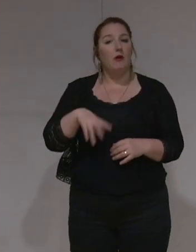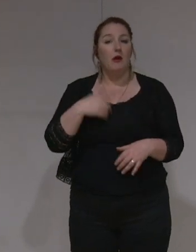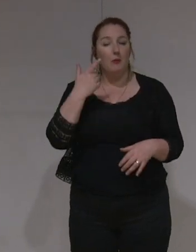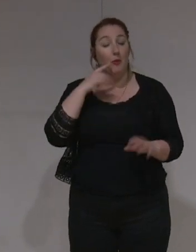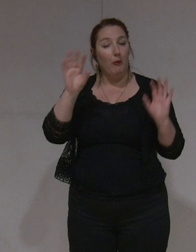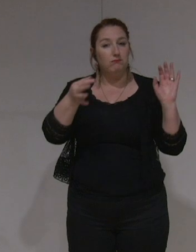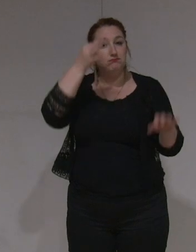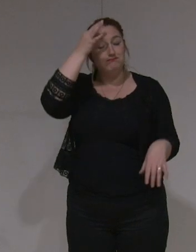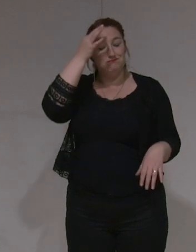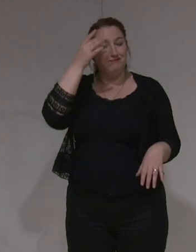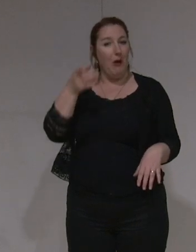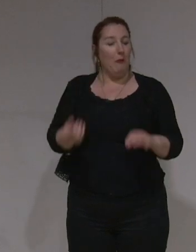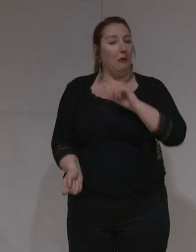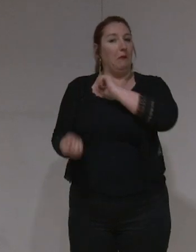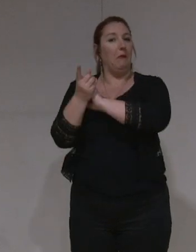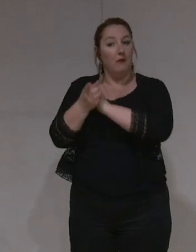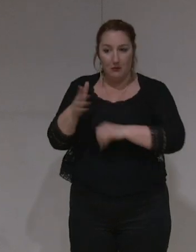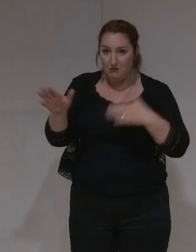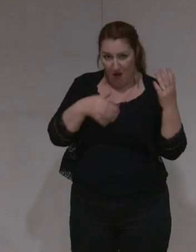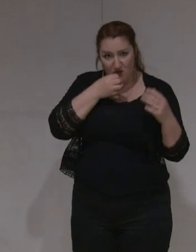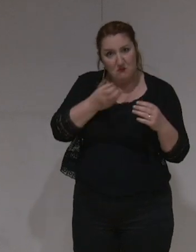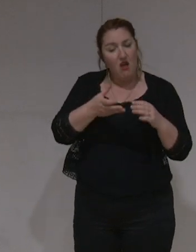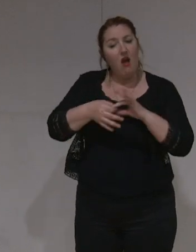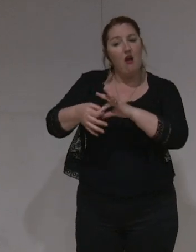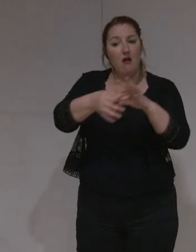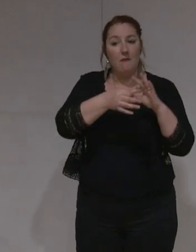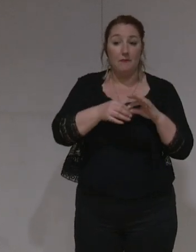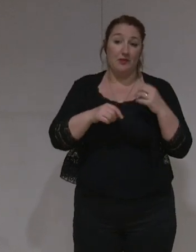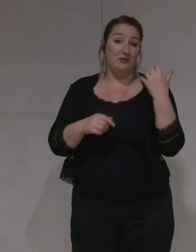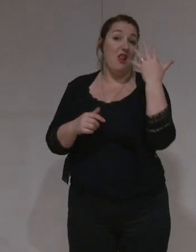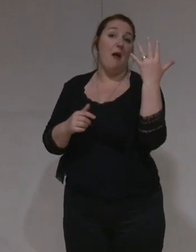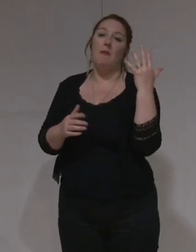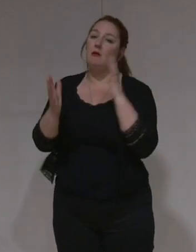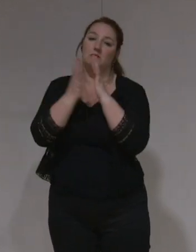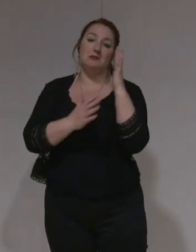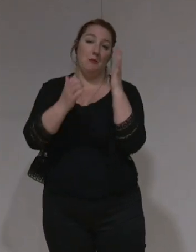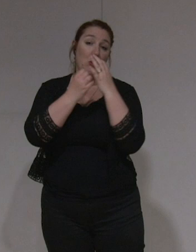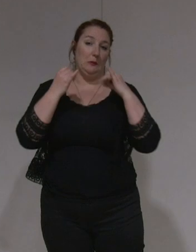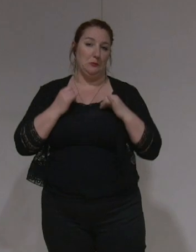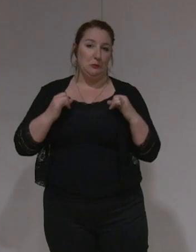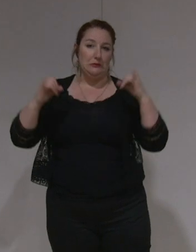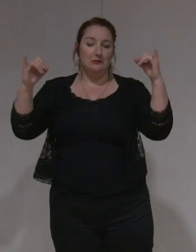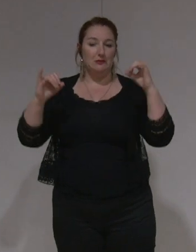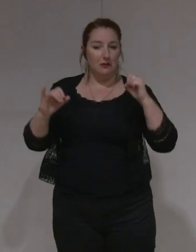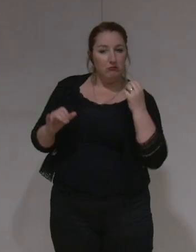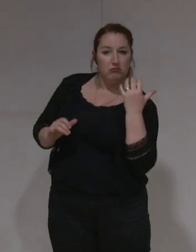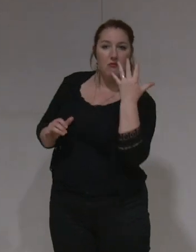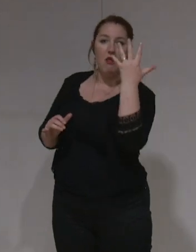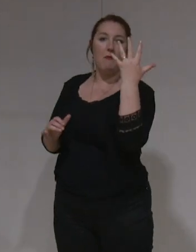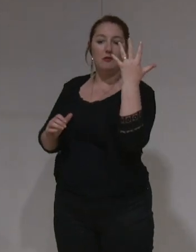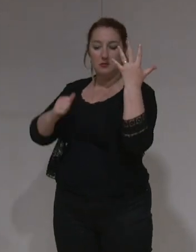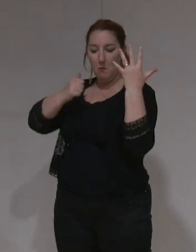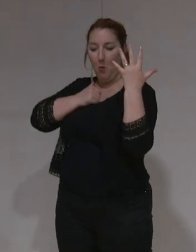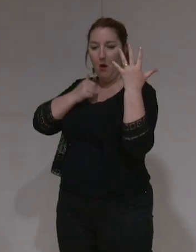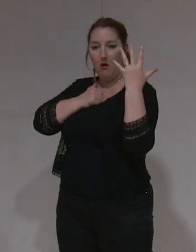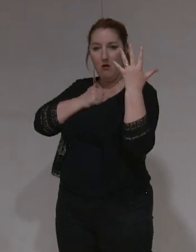fonctionne admirablement et puis on a cette main cette main symbolique qui est je dirais le surgissement du du moi hein c'est